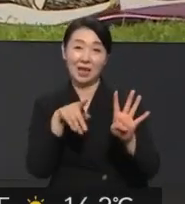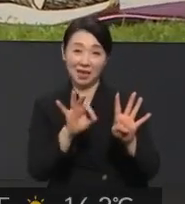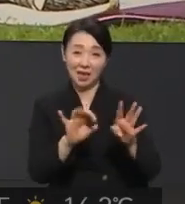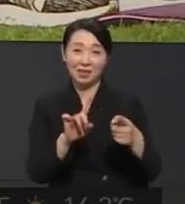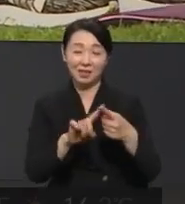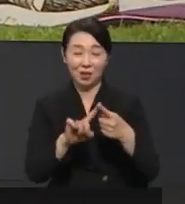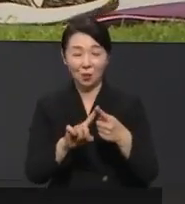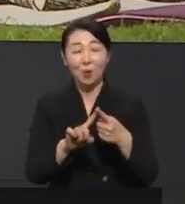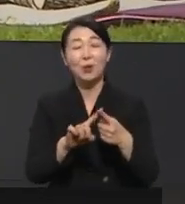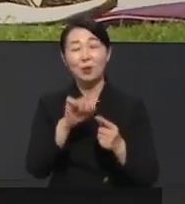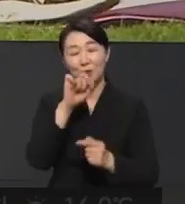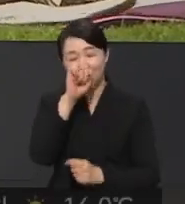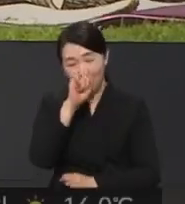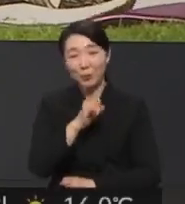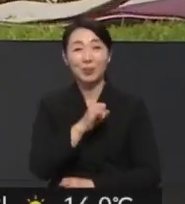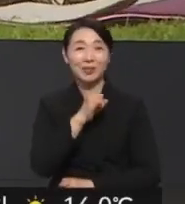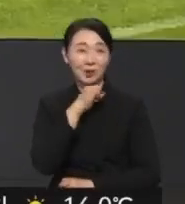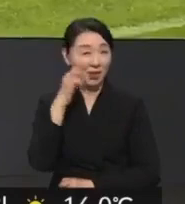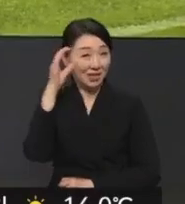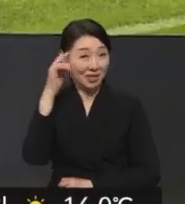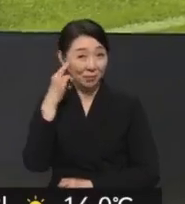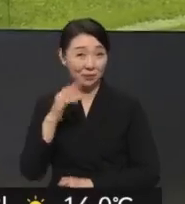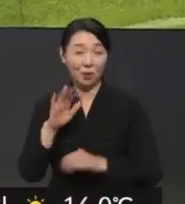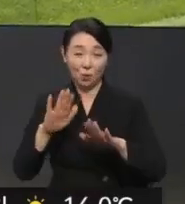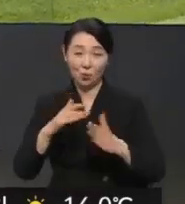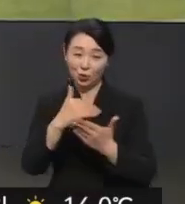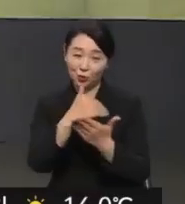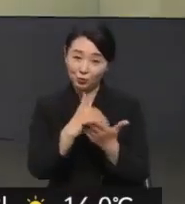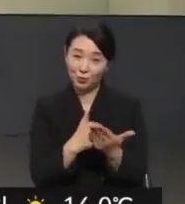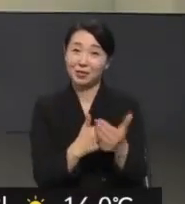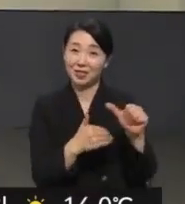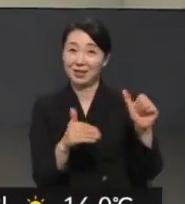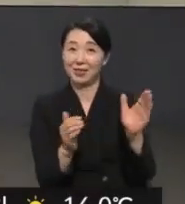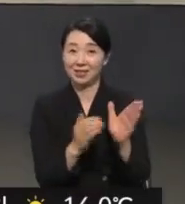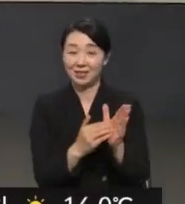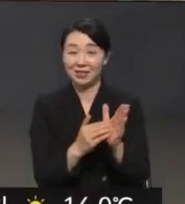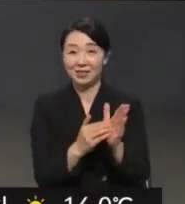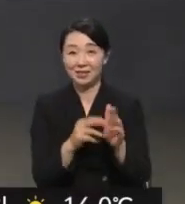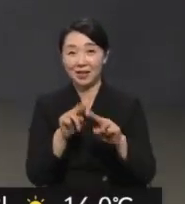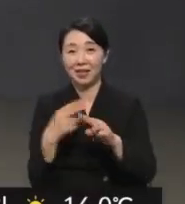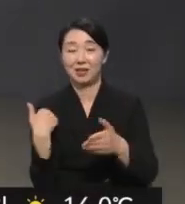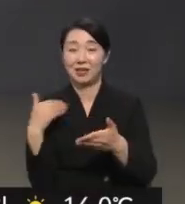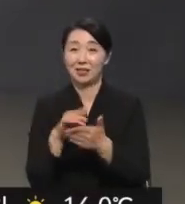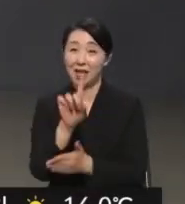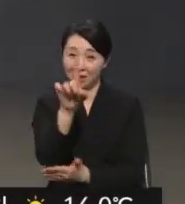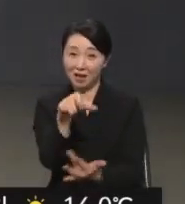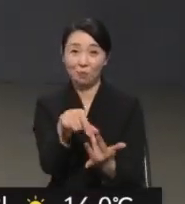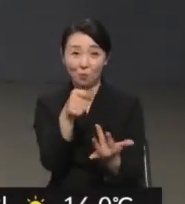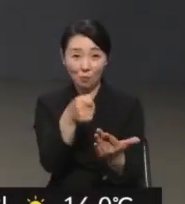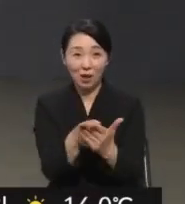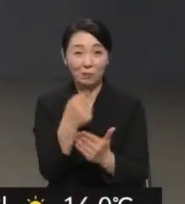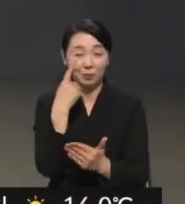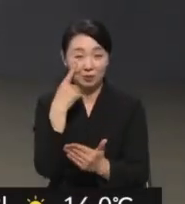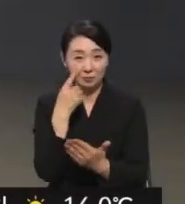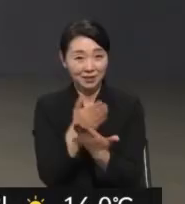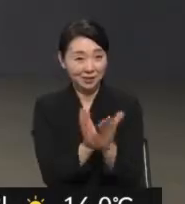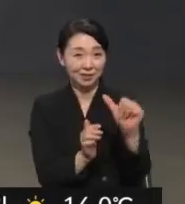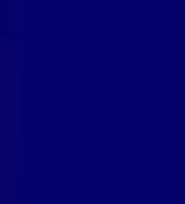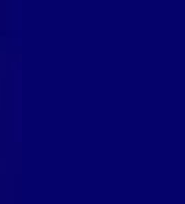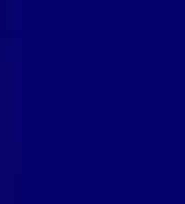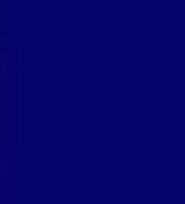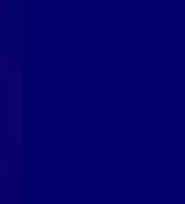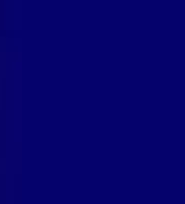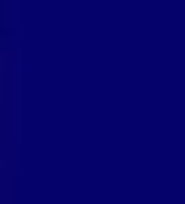좋은 성적 기대해봅니다. 네, 오늘의 뉴스픽은 여기까지입니다. 들어가서 원픽 뽑아보겠습니다. 뉴스픽 5였습니다.